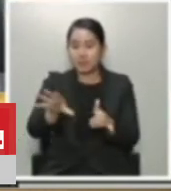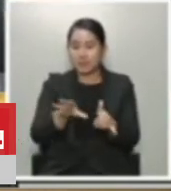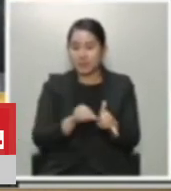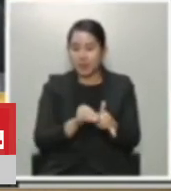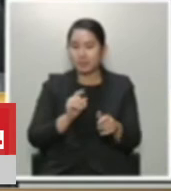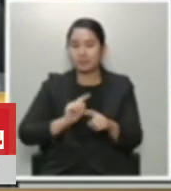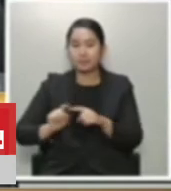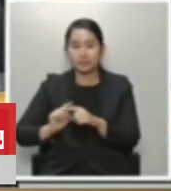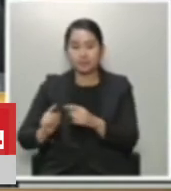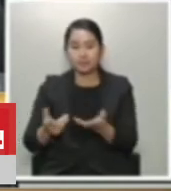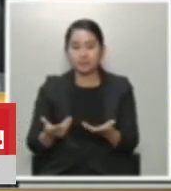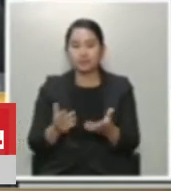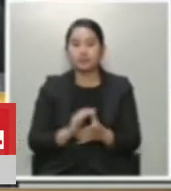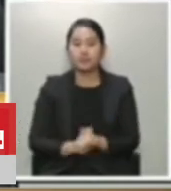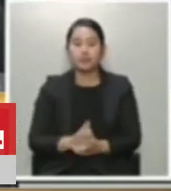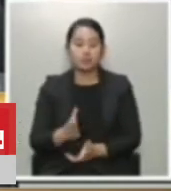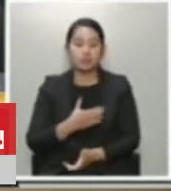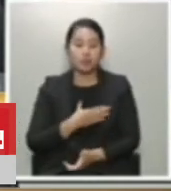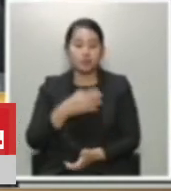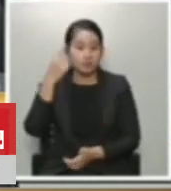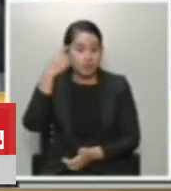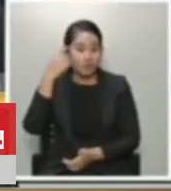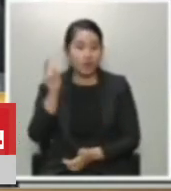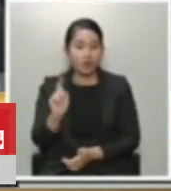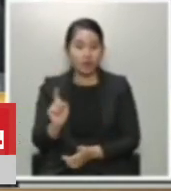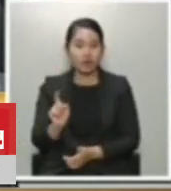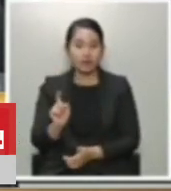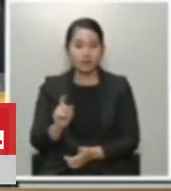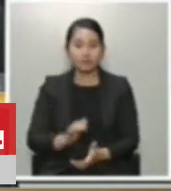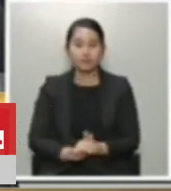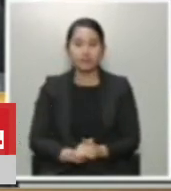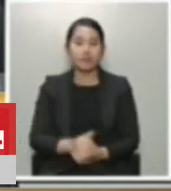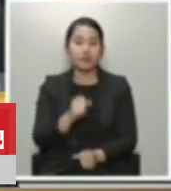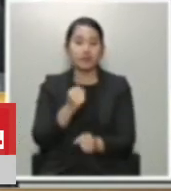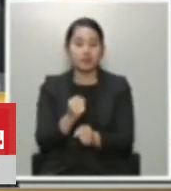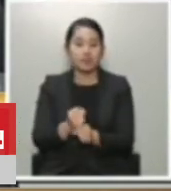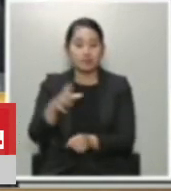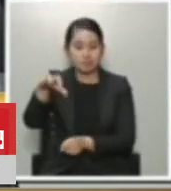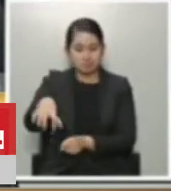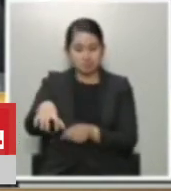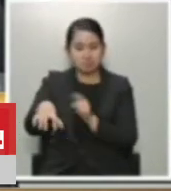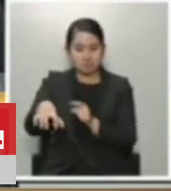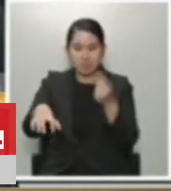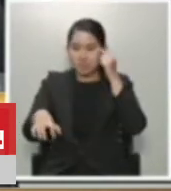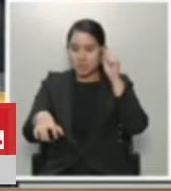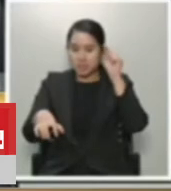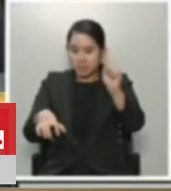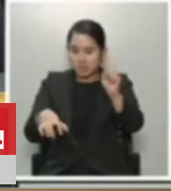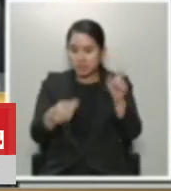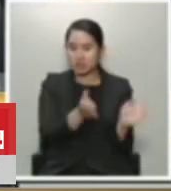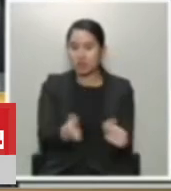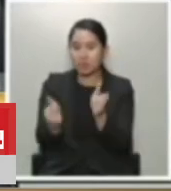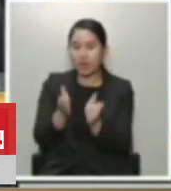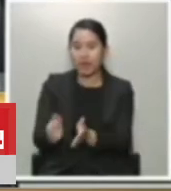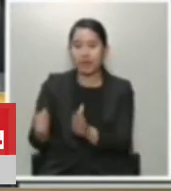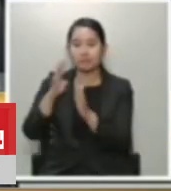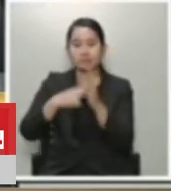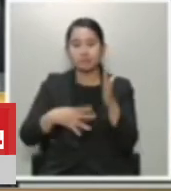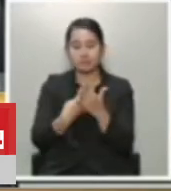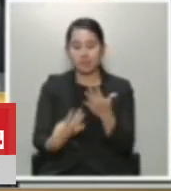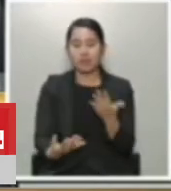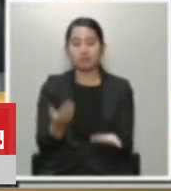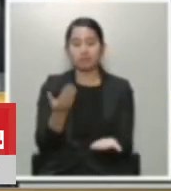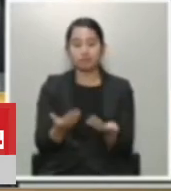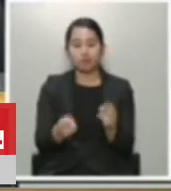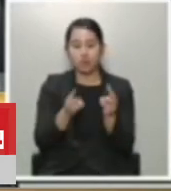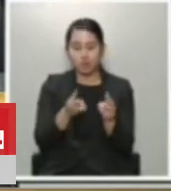อย่างไรได้หรือไม่นี่นะครับผมคิดว่าเป็นเรื่องที่หน่วยงานจะต้องคิดถึงกระบวนการในการที่จะต้องหาแผนหรือว่าวิธีการ